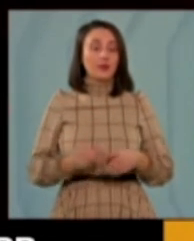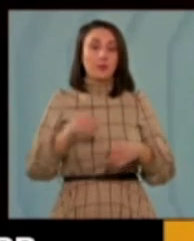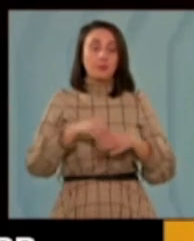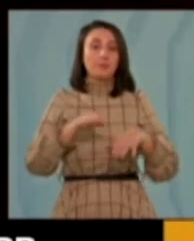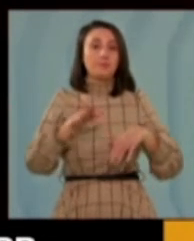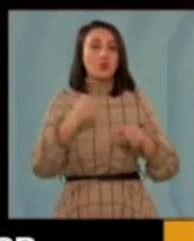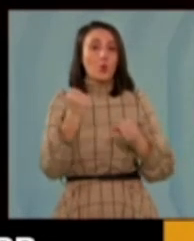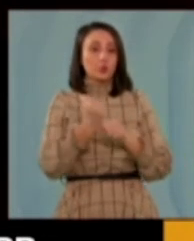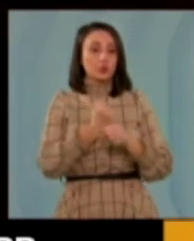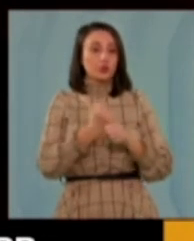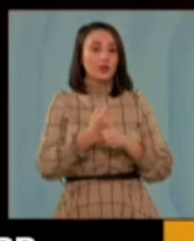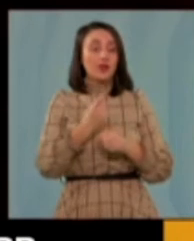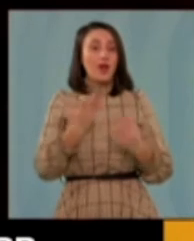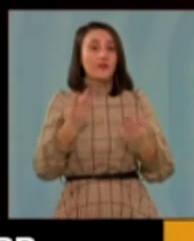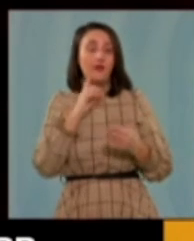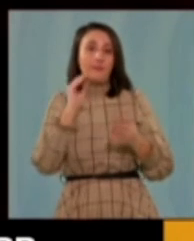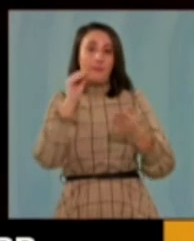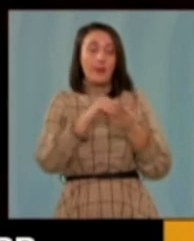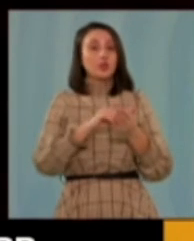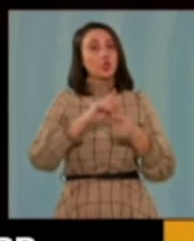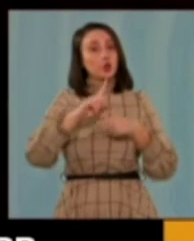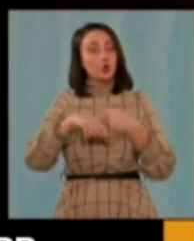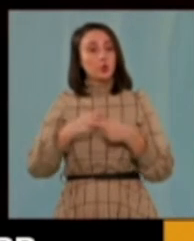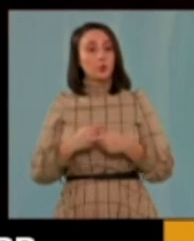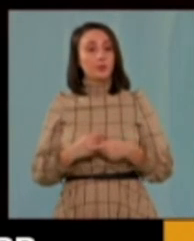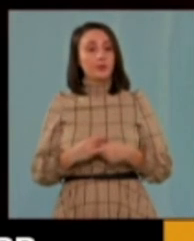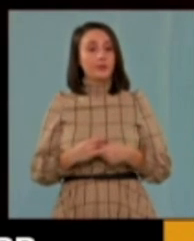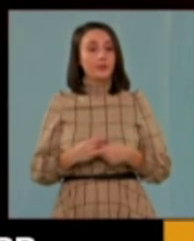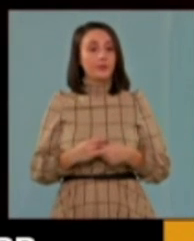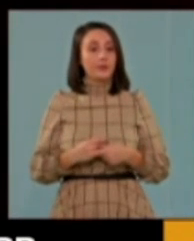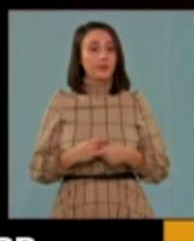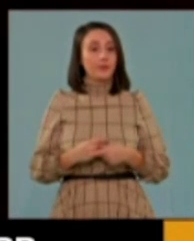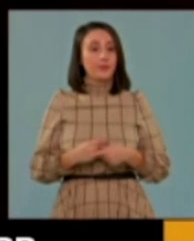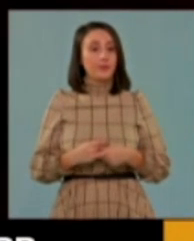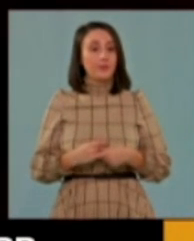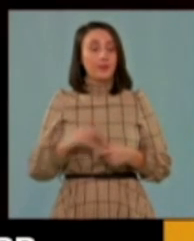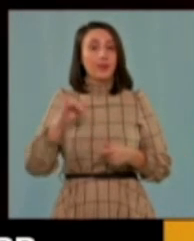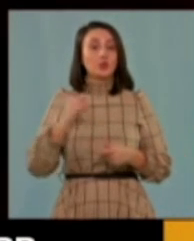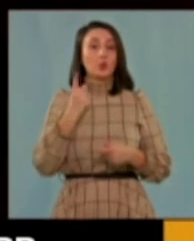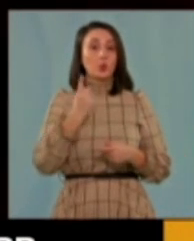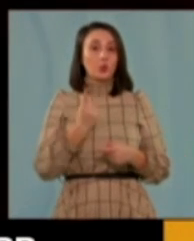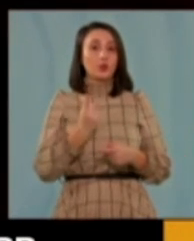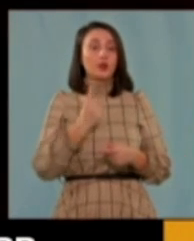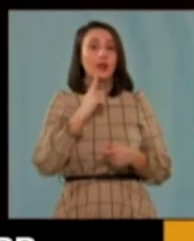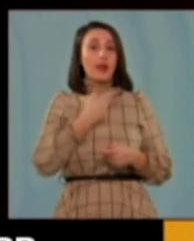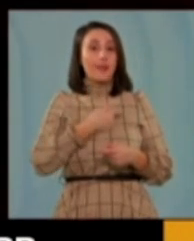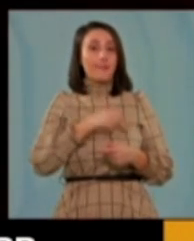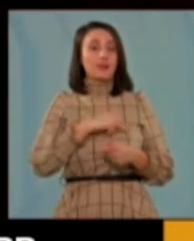Ministerul Muncii, din care va face parte ulterior, după ce se va face achiziția publică, și un reprezentant al Băncii Mondiale.